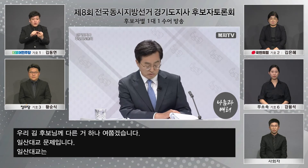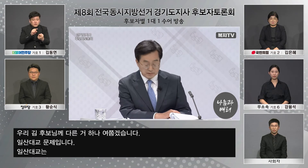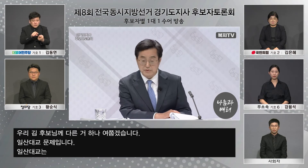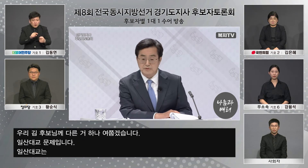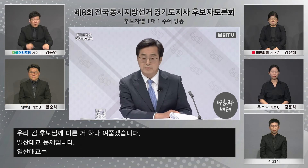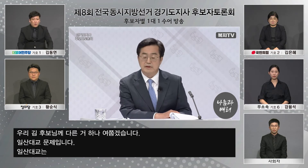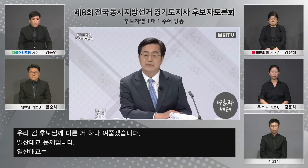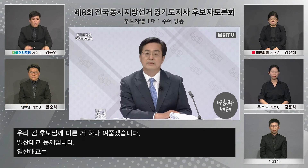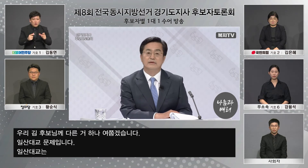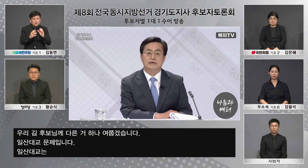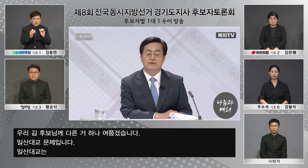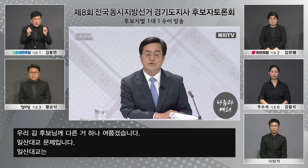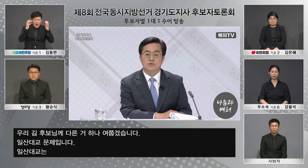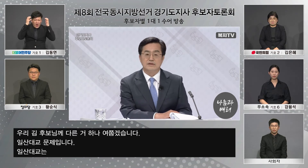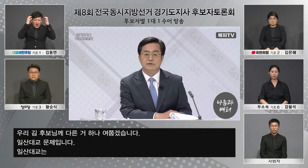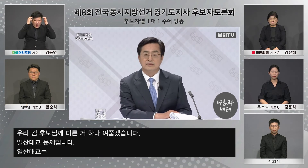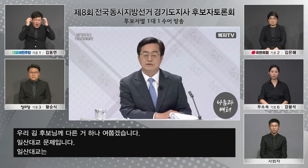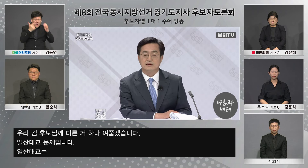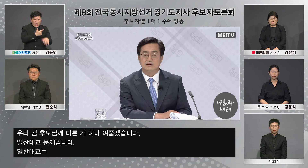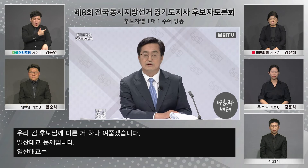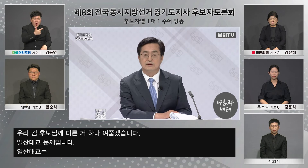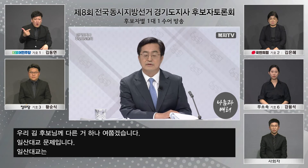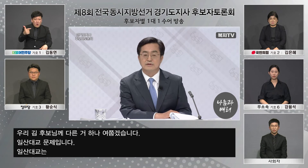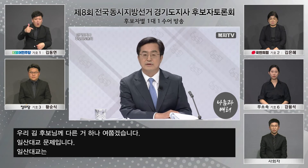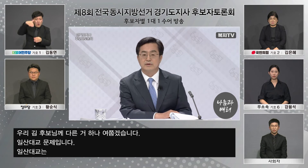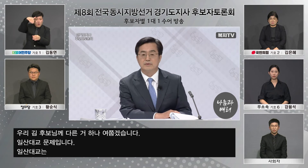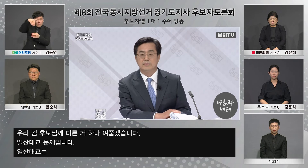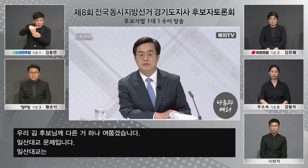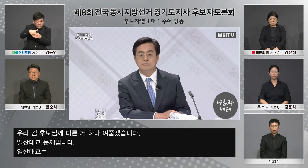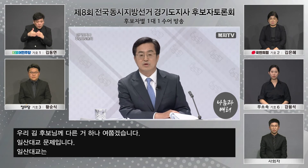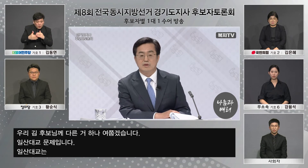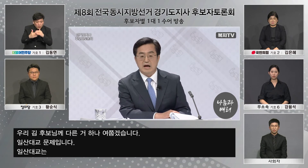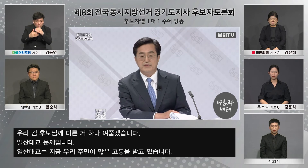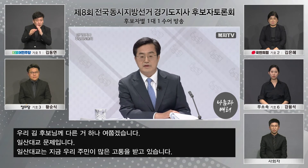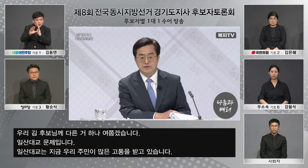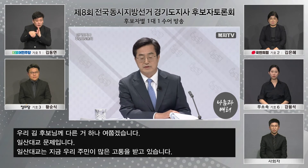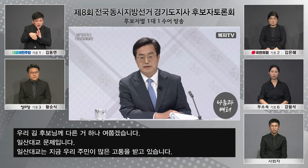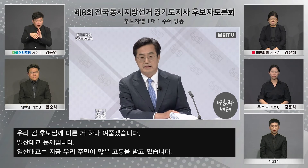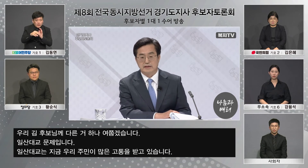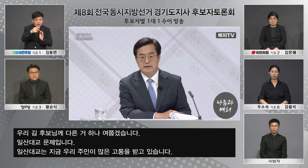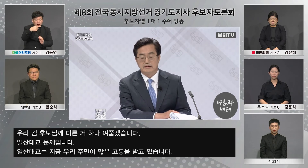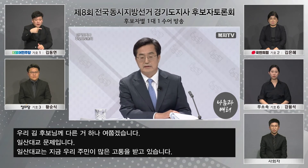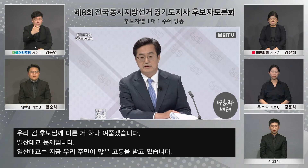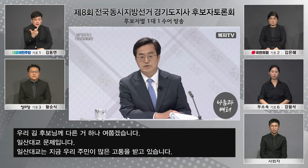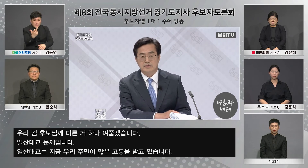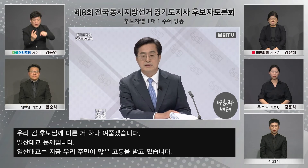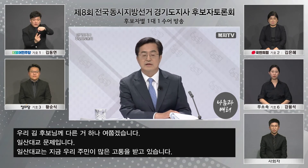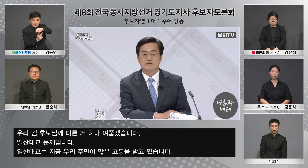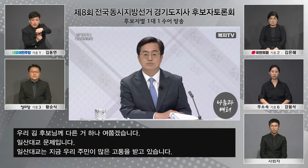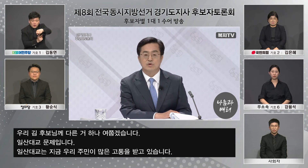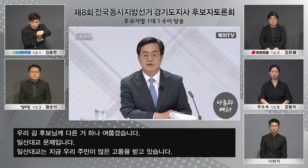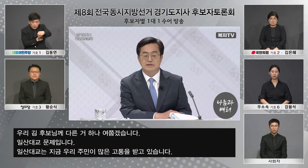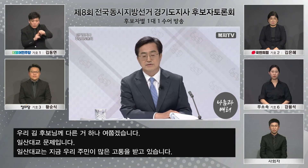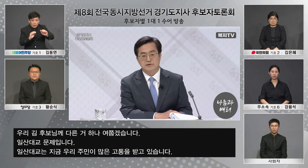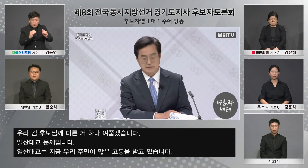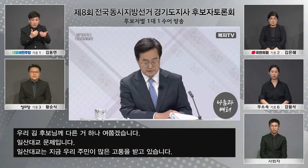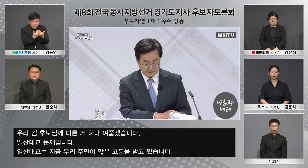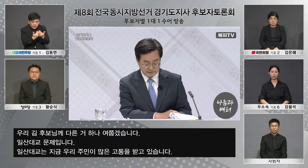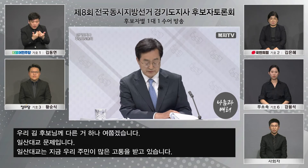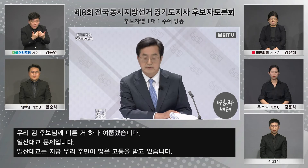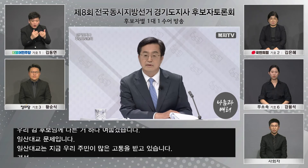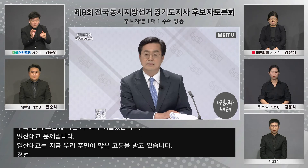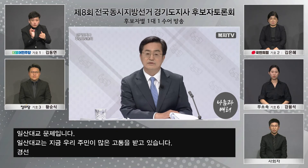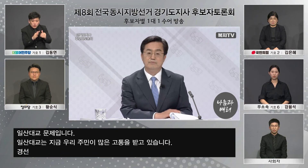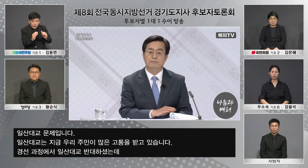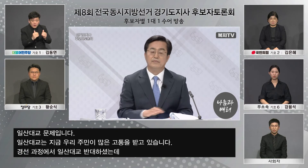많은 고통을 받고 있습니다. 경선 과정에서 일산대교 무료화 반대하셨는데 최근에 이제 다시 무료화를